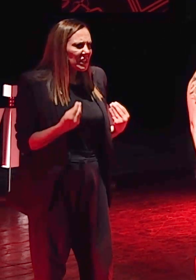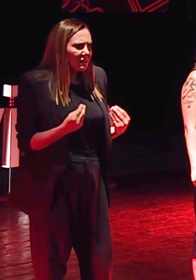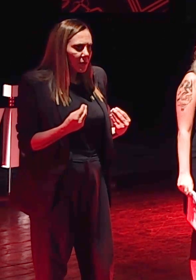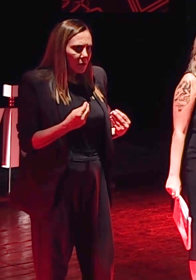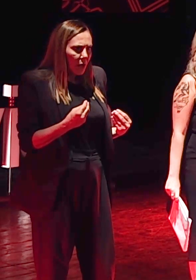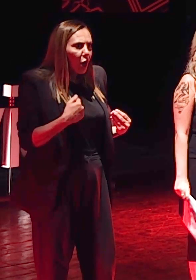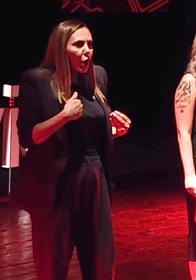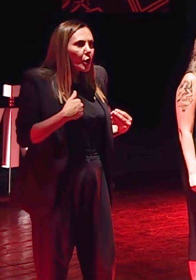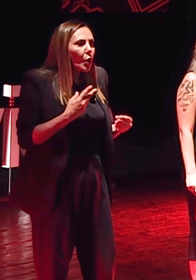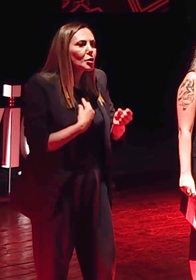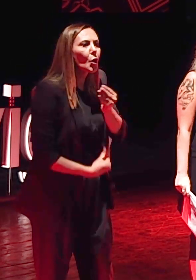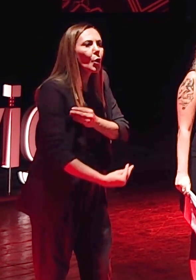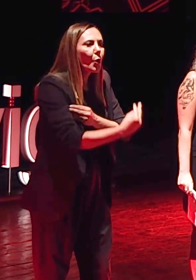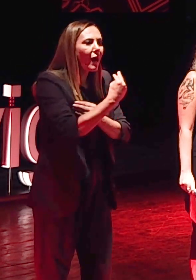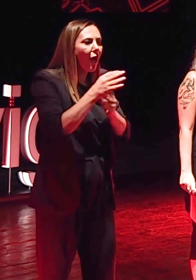nata